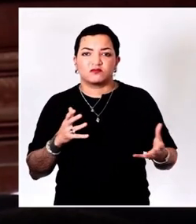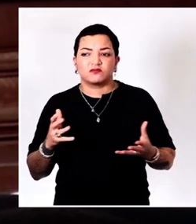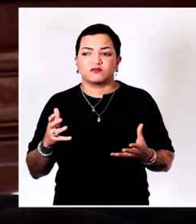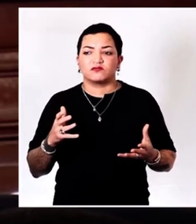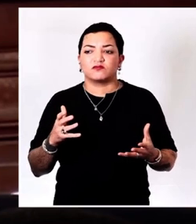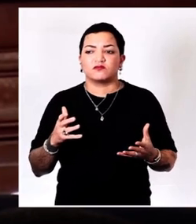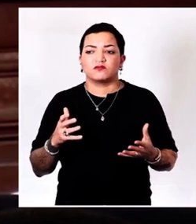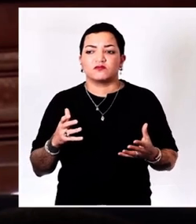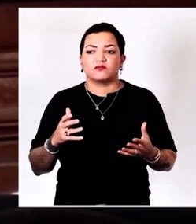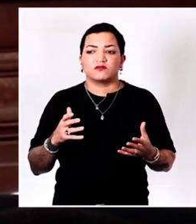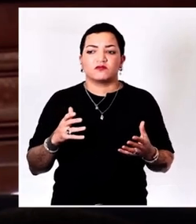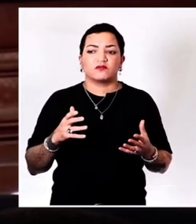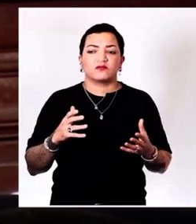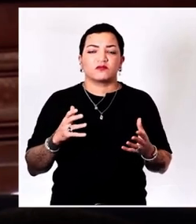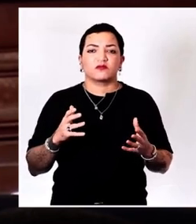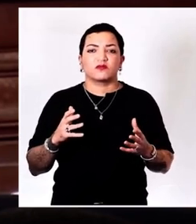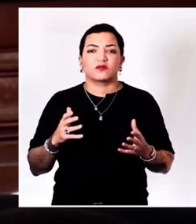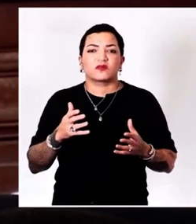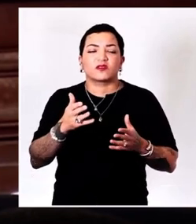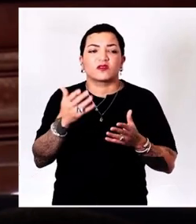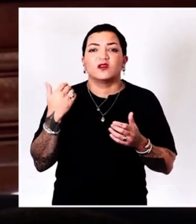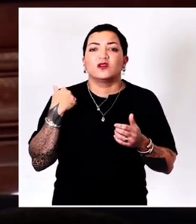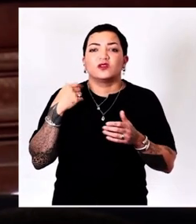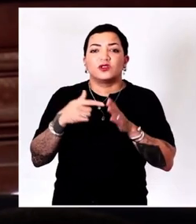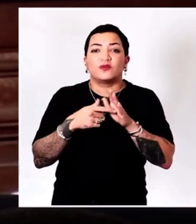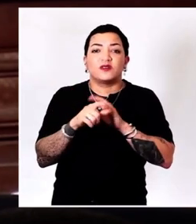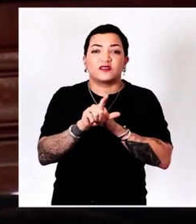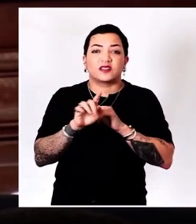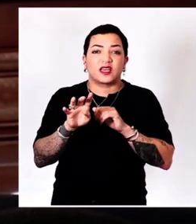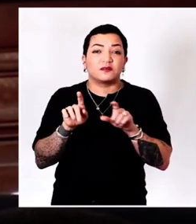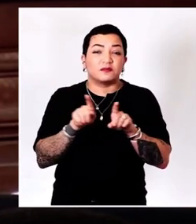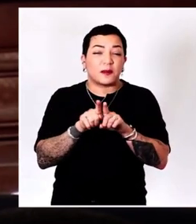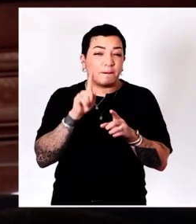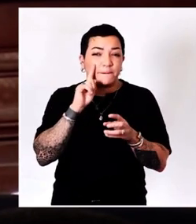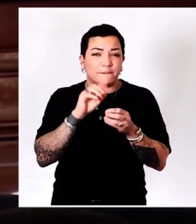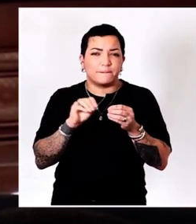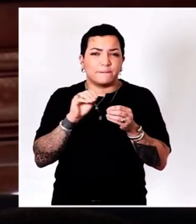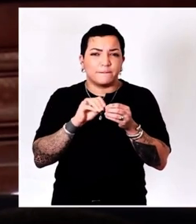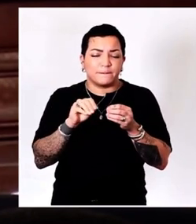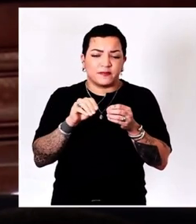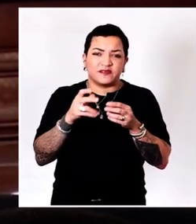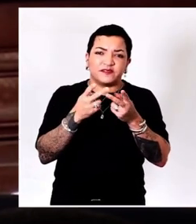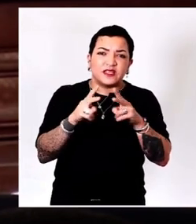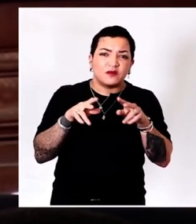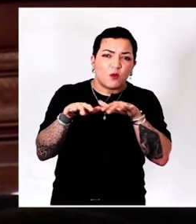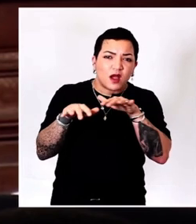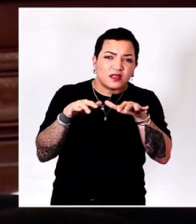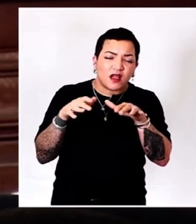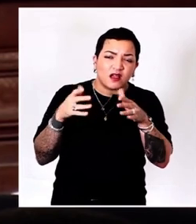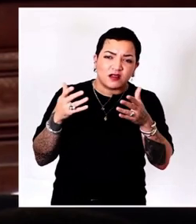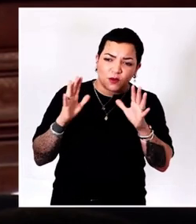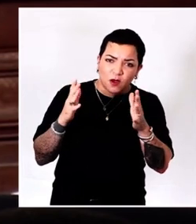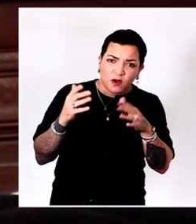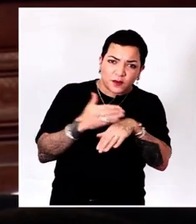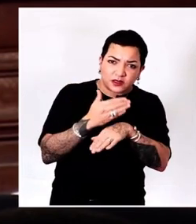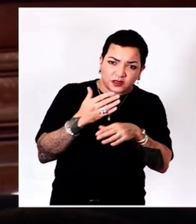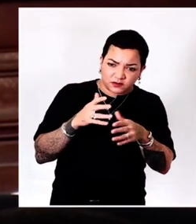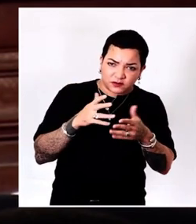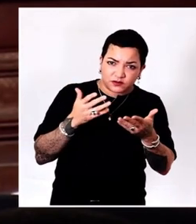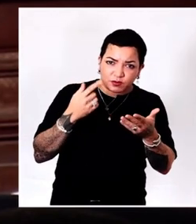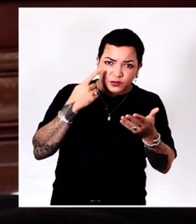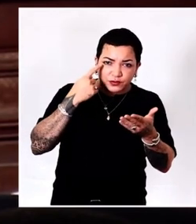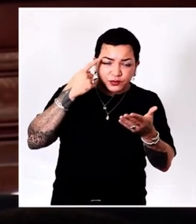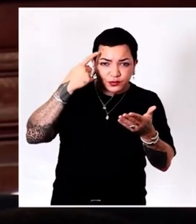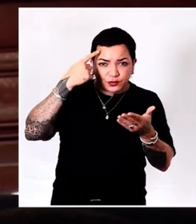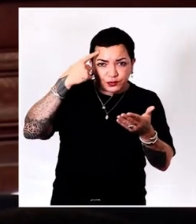sur, comme nous l'avons fait d'ailleurs en 2024, sur les moyens que la ville compte déployer afin de suppléer